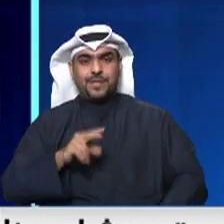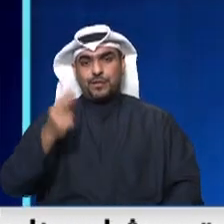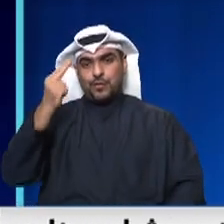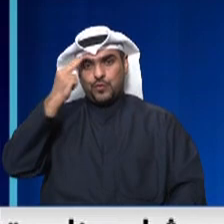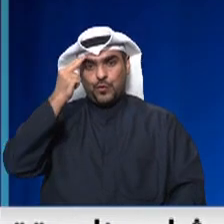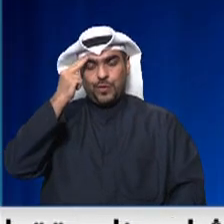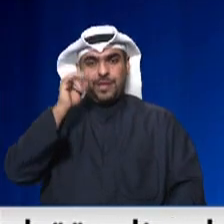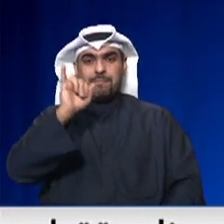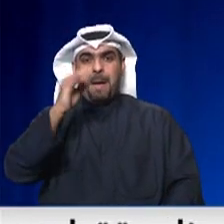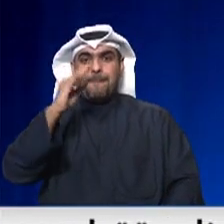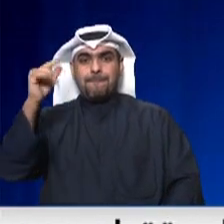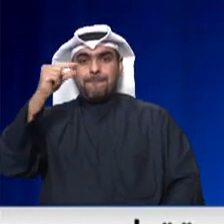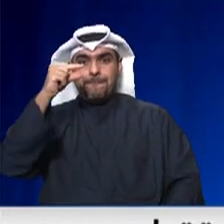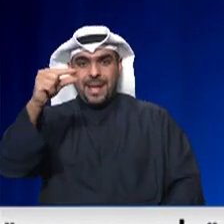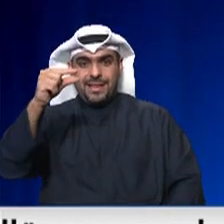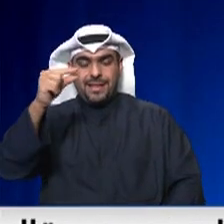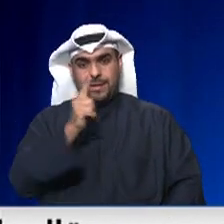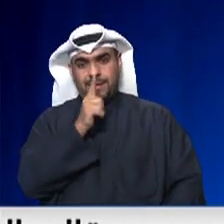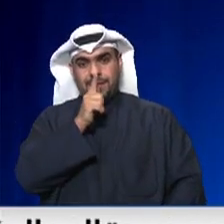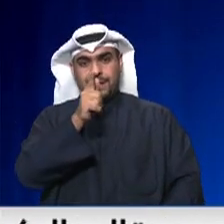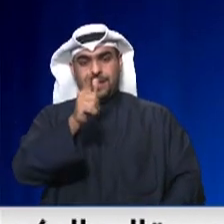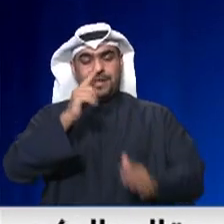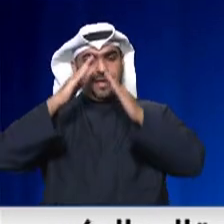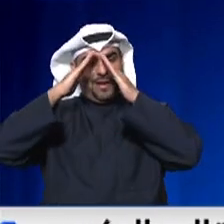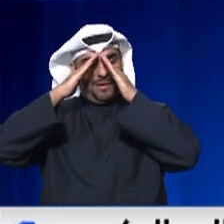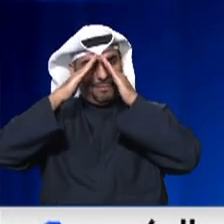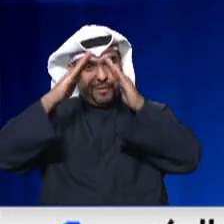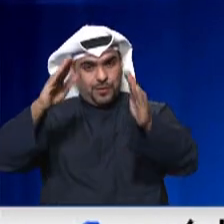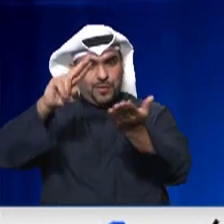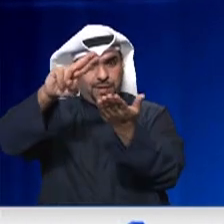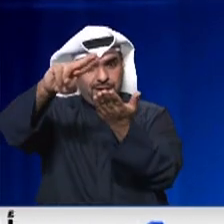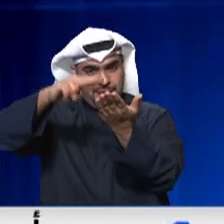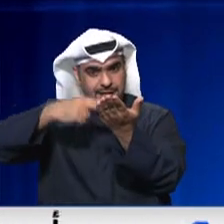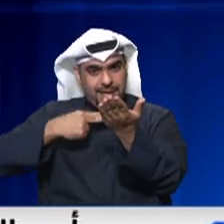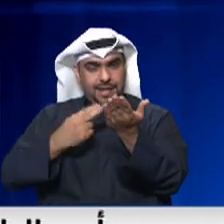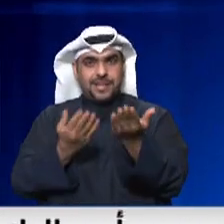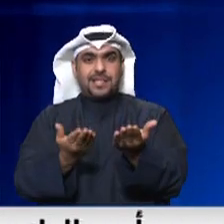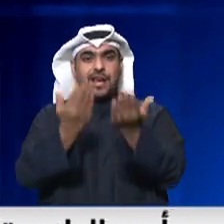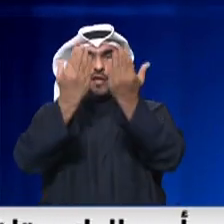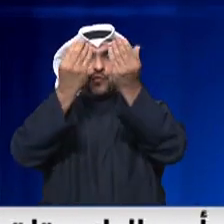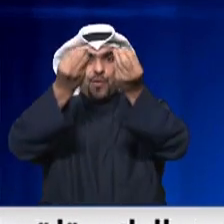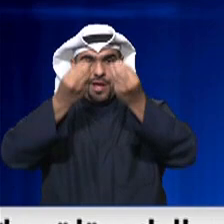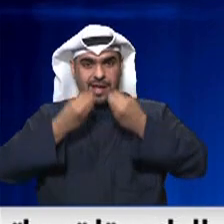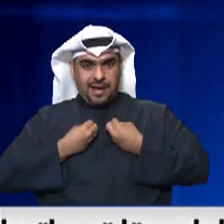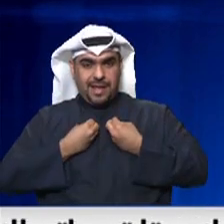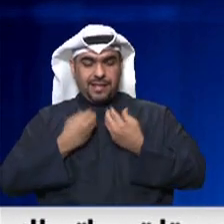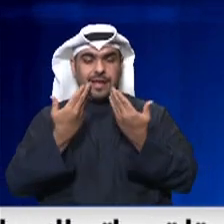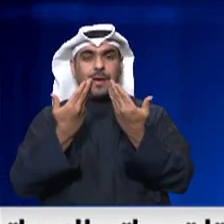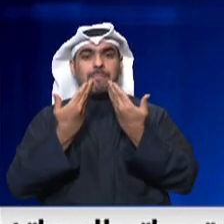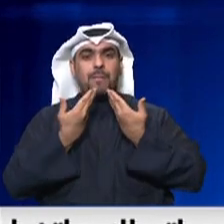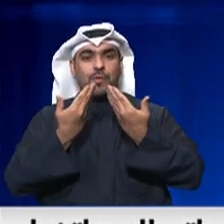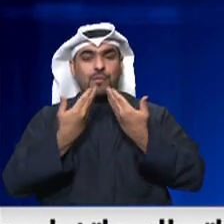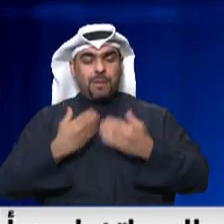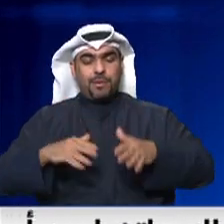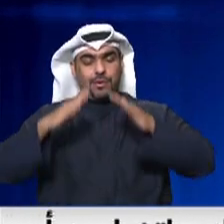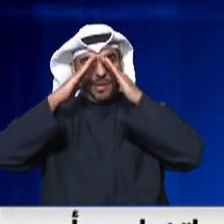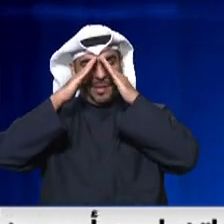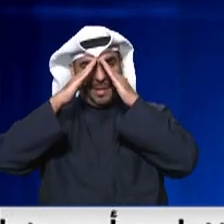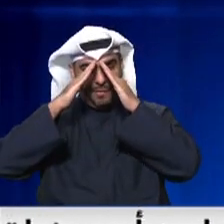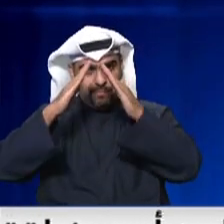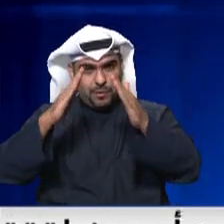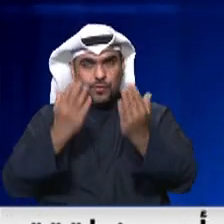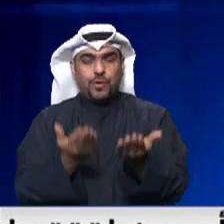لسموه ضمنها خالص شكره وتقديره على ما عبر عنه سموه من طيب المشاعر ومن دعاء